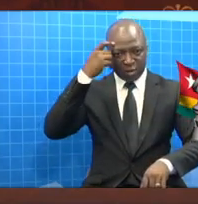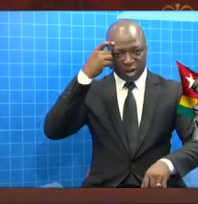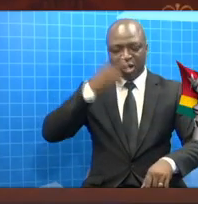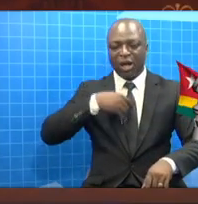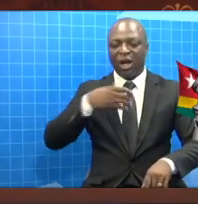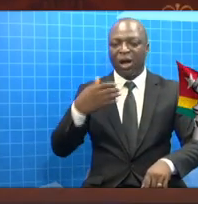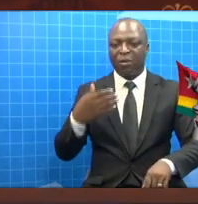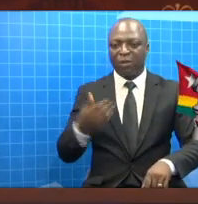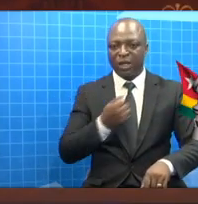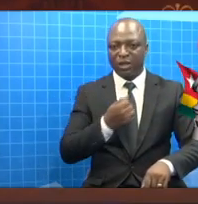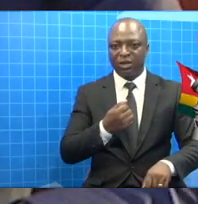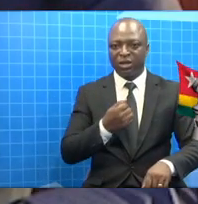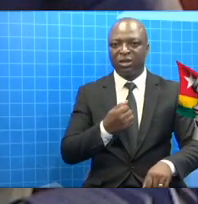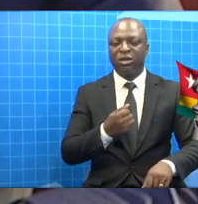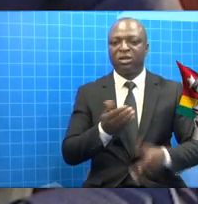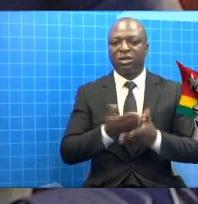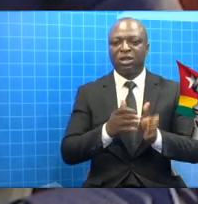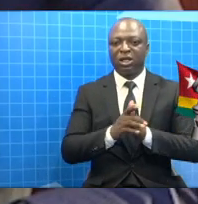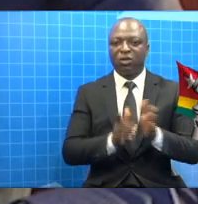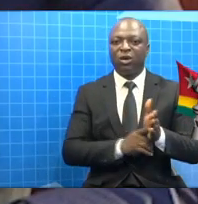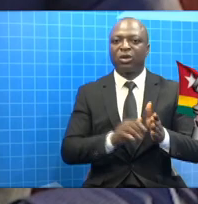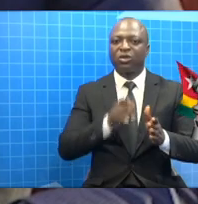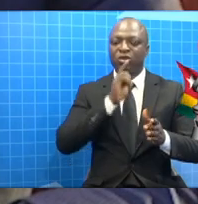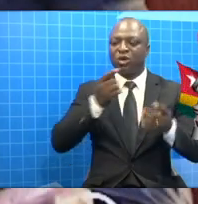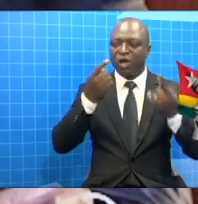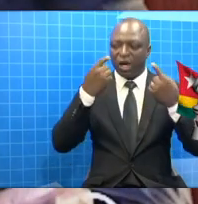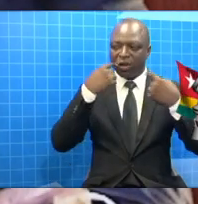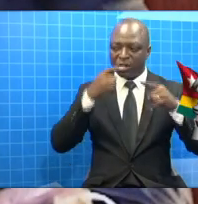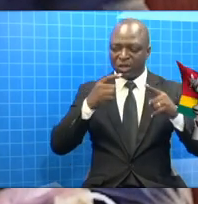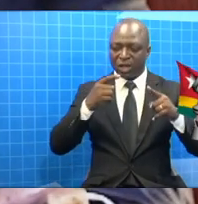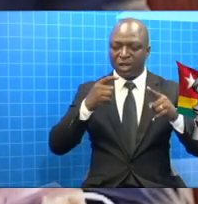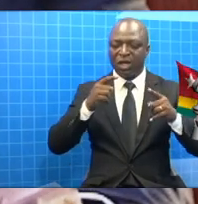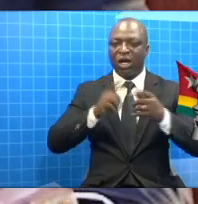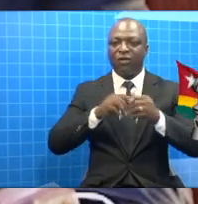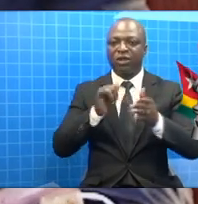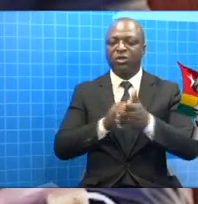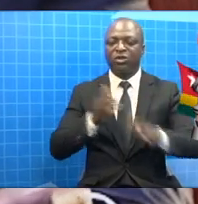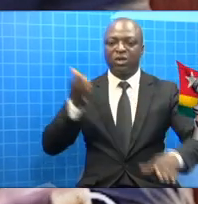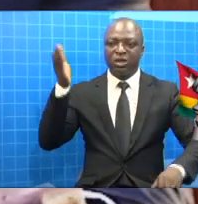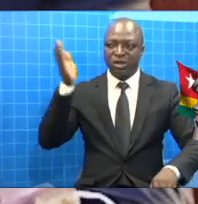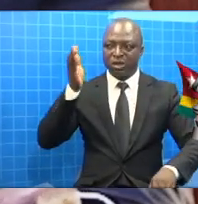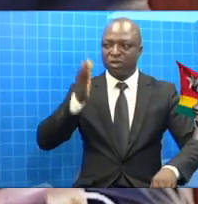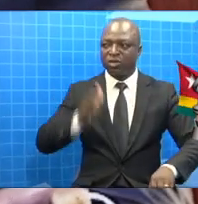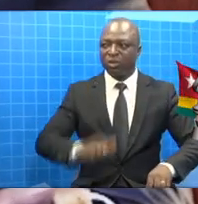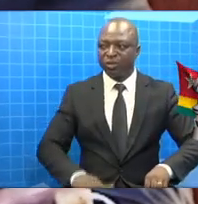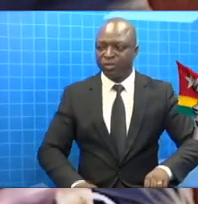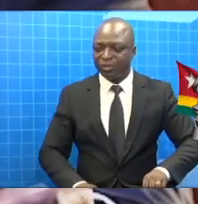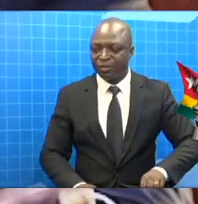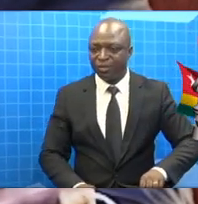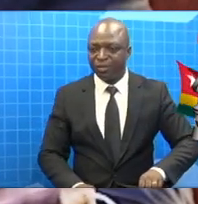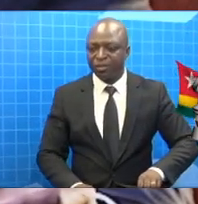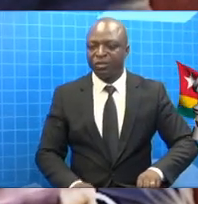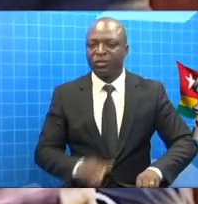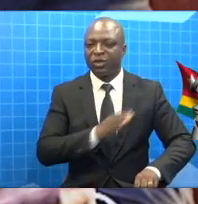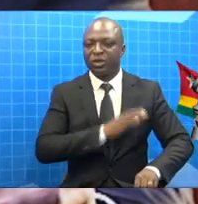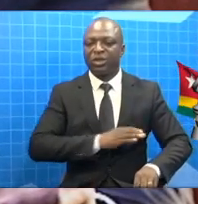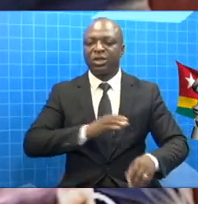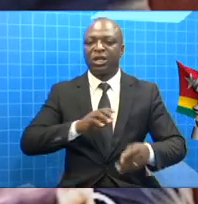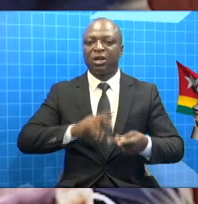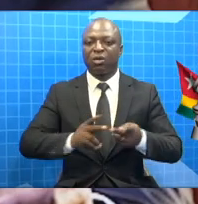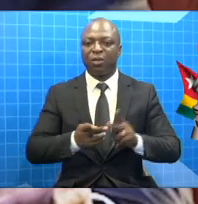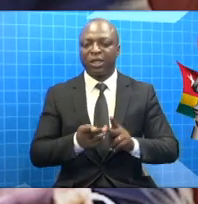pris des mesures qui vous seront annoncées à l'issue de ce discours. Mes chers